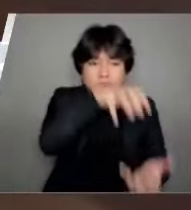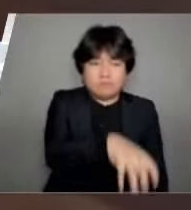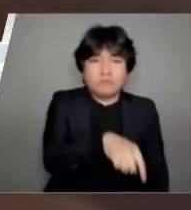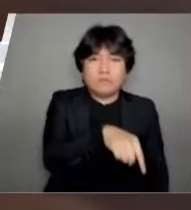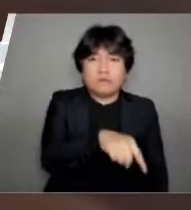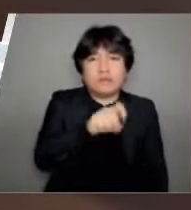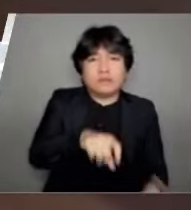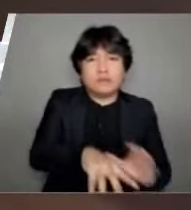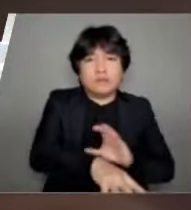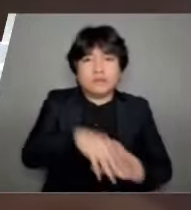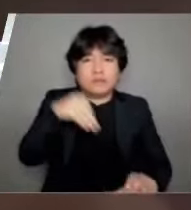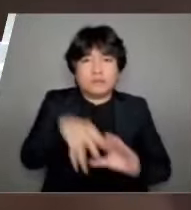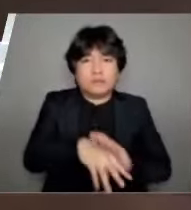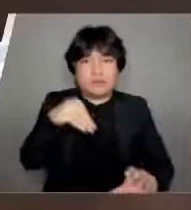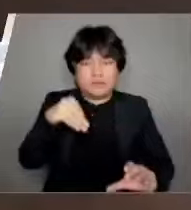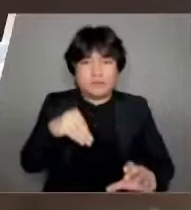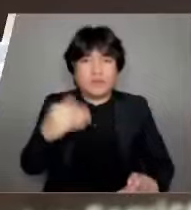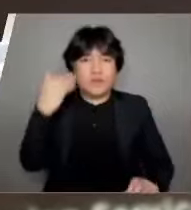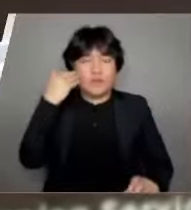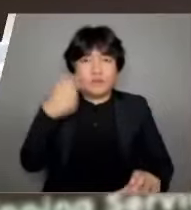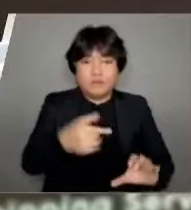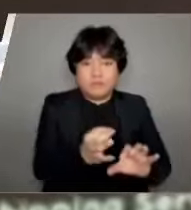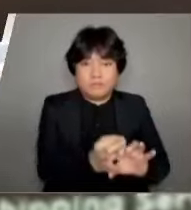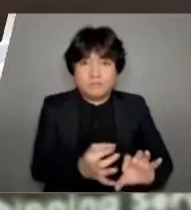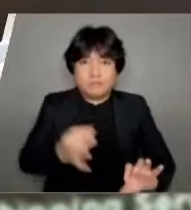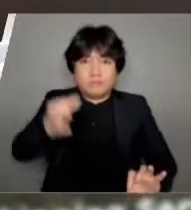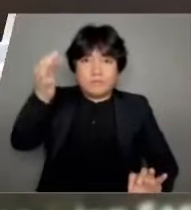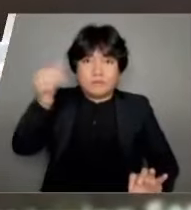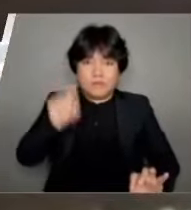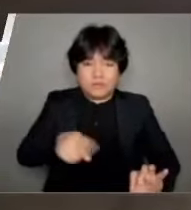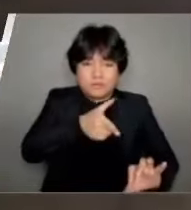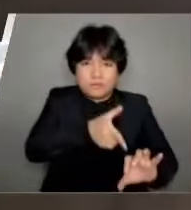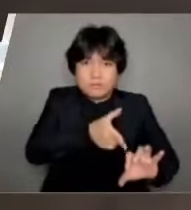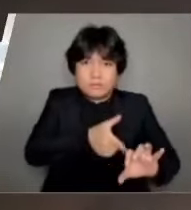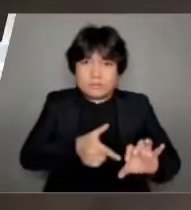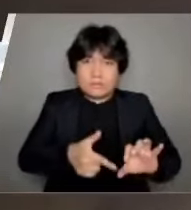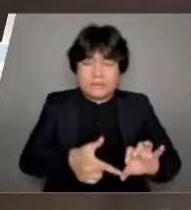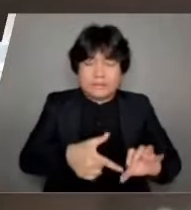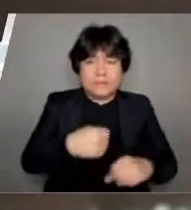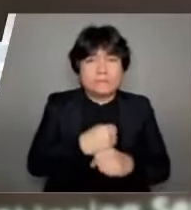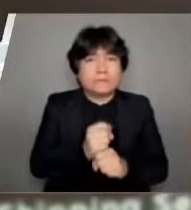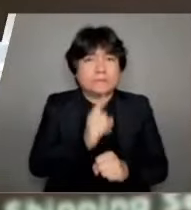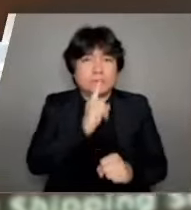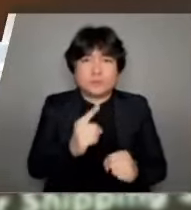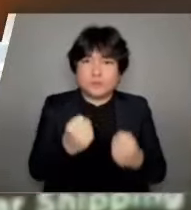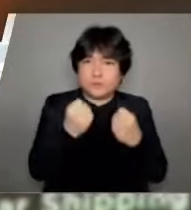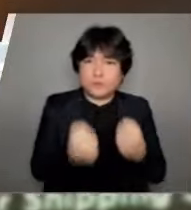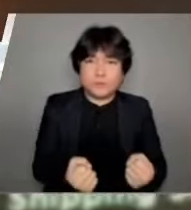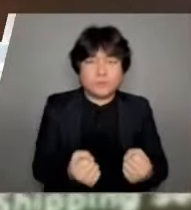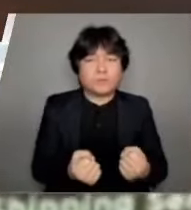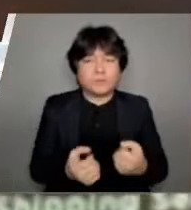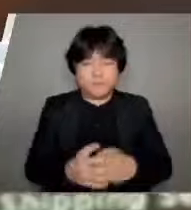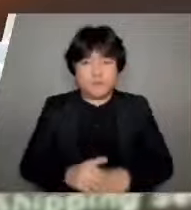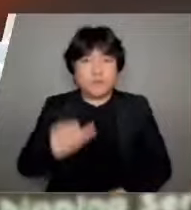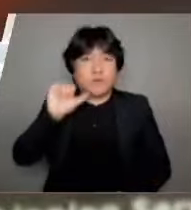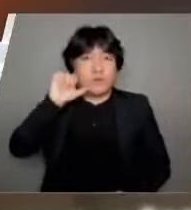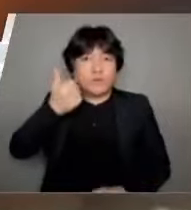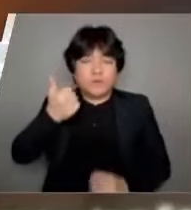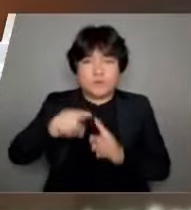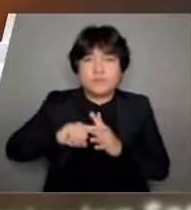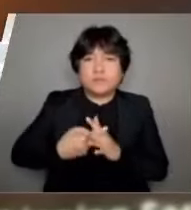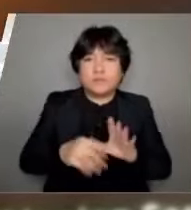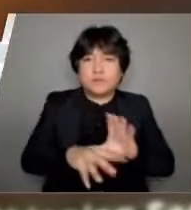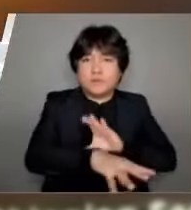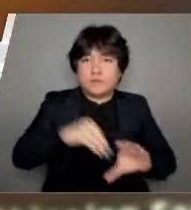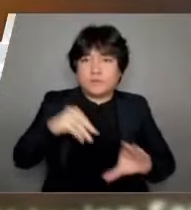mga valve at tubo. Kapag natapos na ito at maayos ang lagay ng panahon, maaari nang simulan bukas ang siphoning o paghigop sa